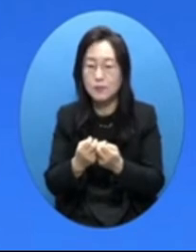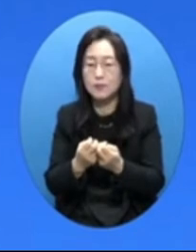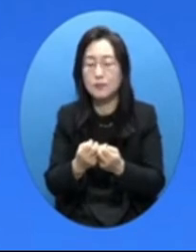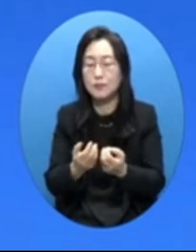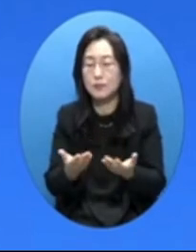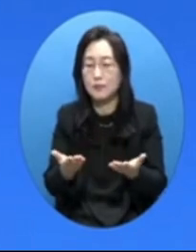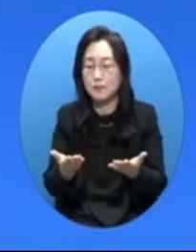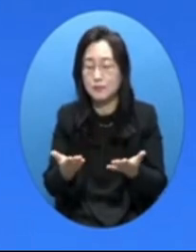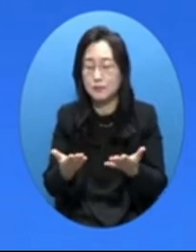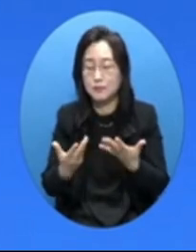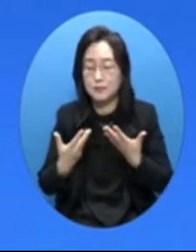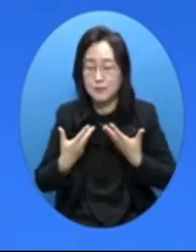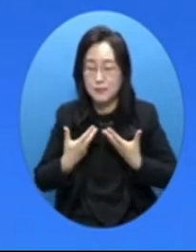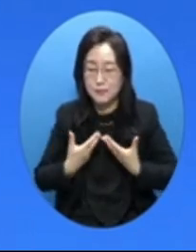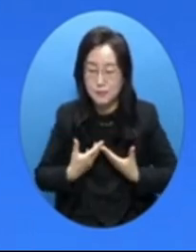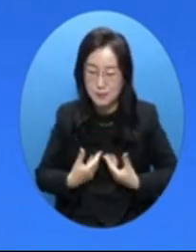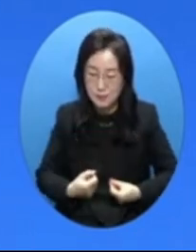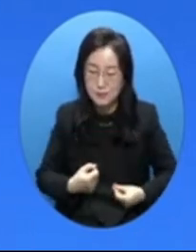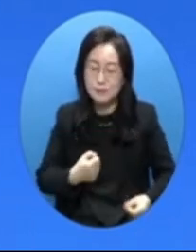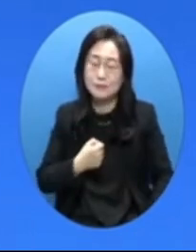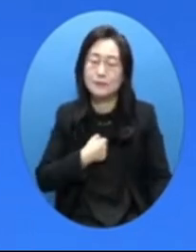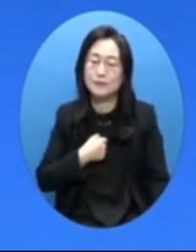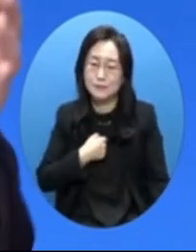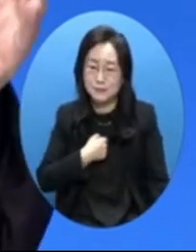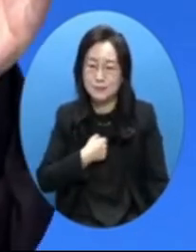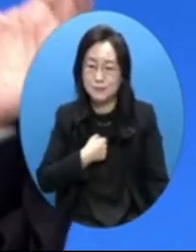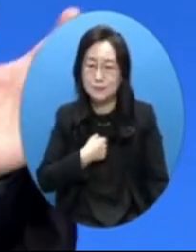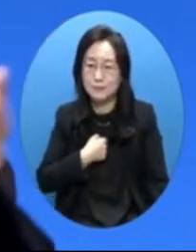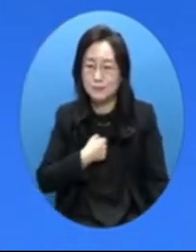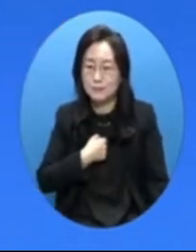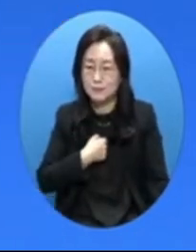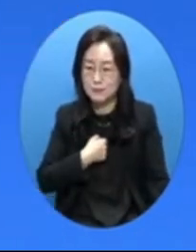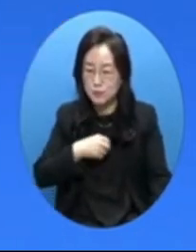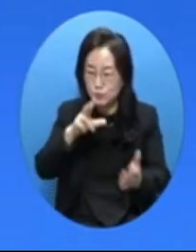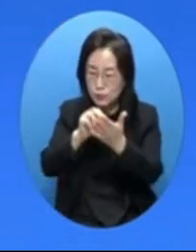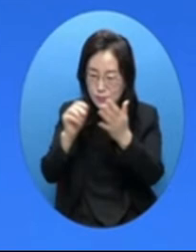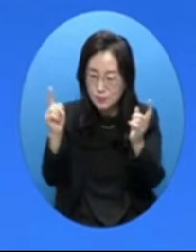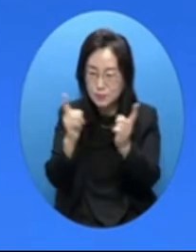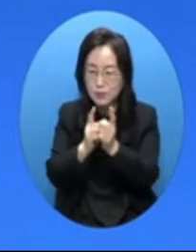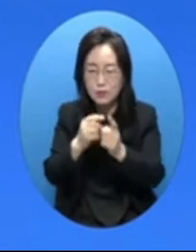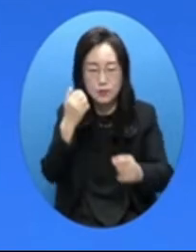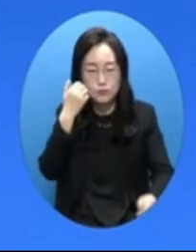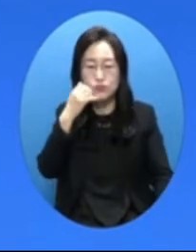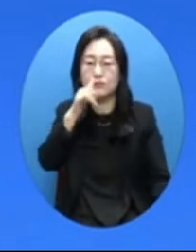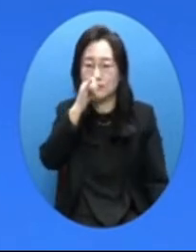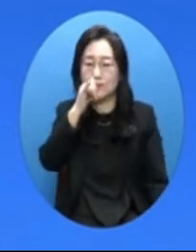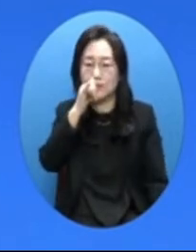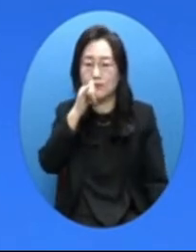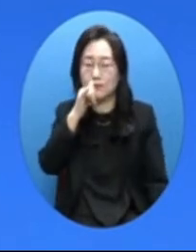그저 주저앉아서 한숨만 쉬고 있는 그런 여리고를 만난 분도 있습니다